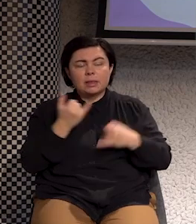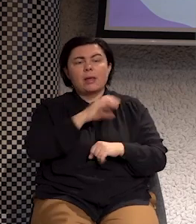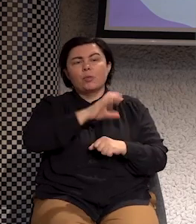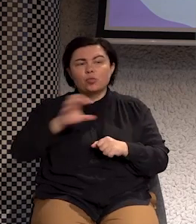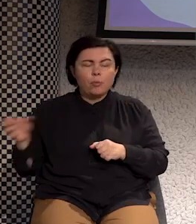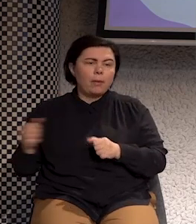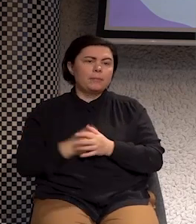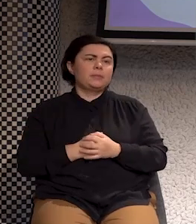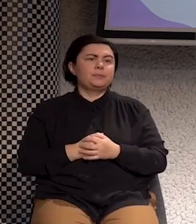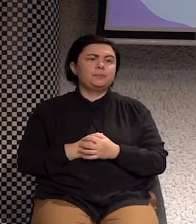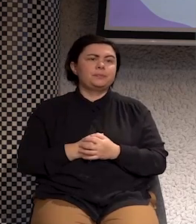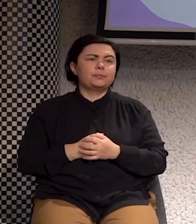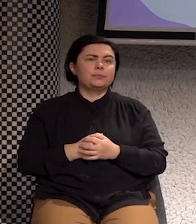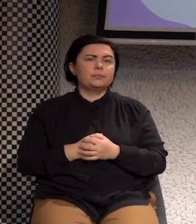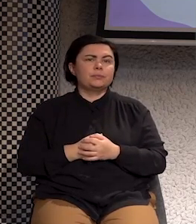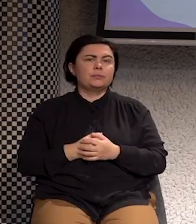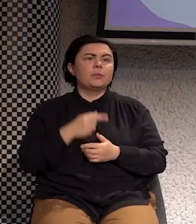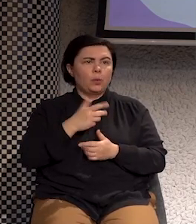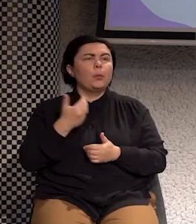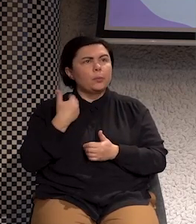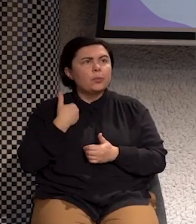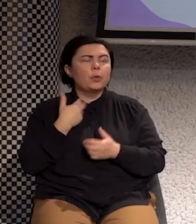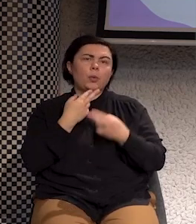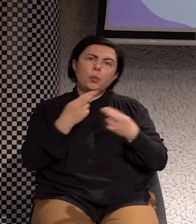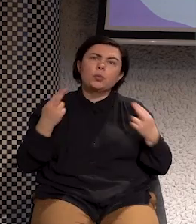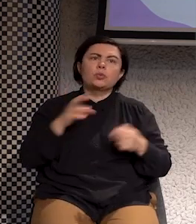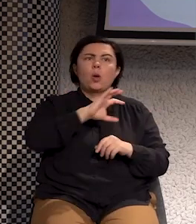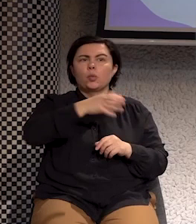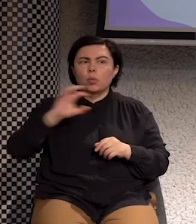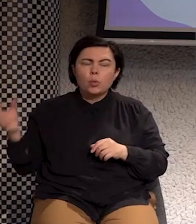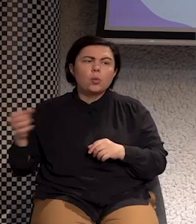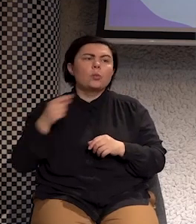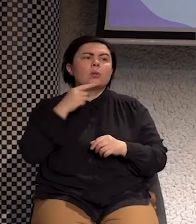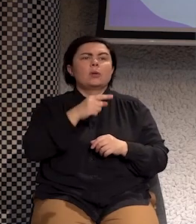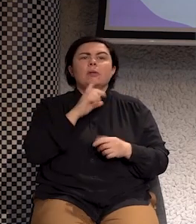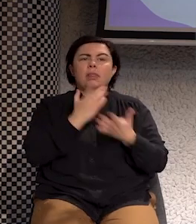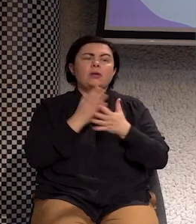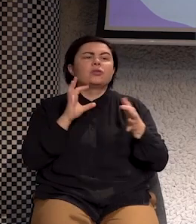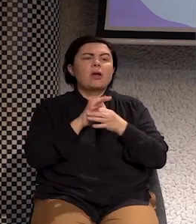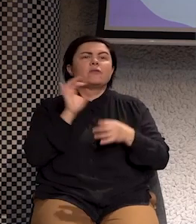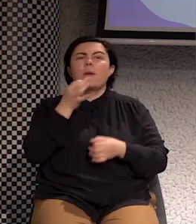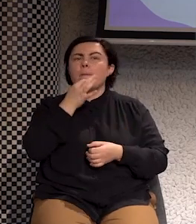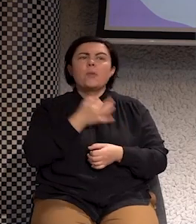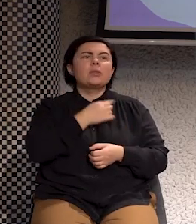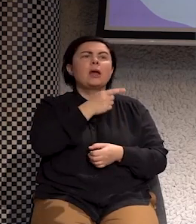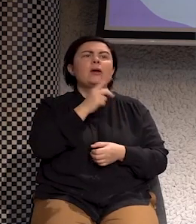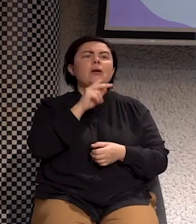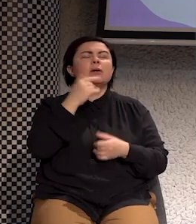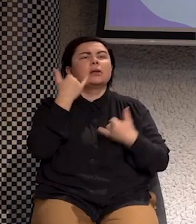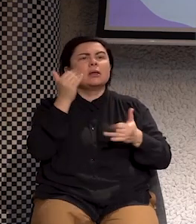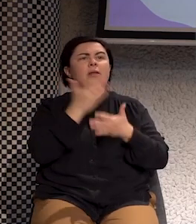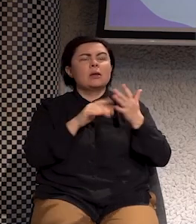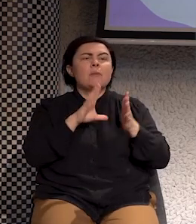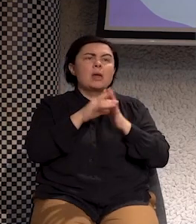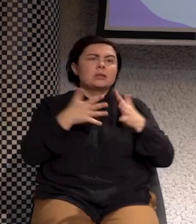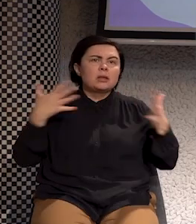grupami i to były bardzo różnorodne grupy. To też nawiązując do pytania z poprzedniej części, to były i duże miasta,